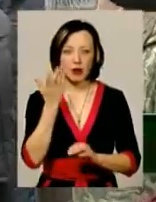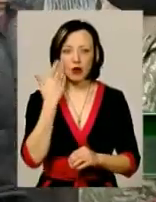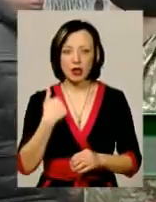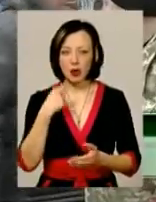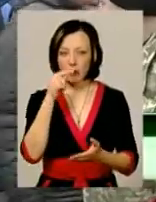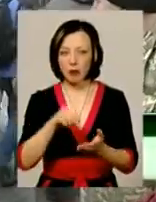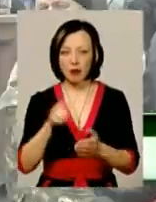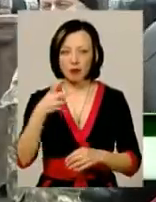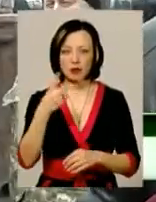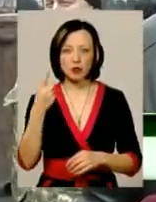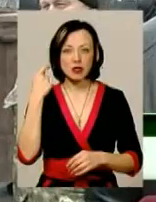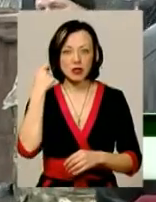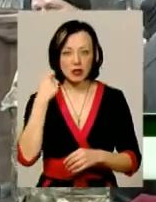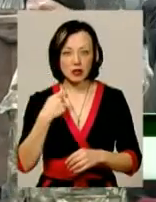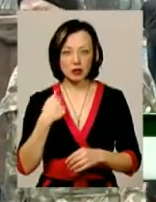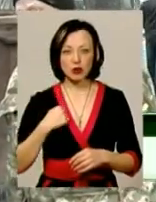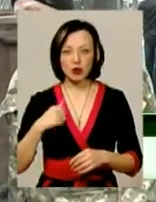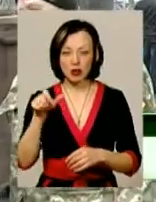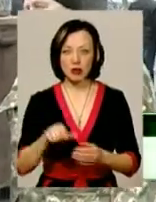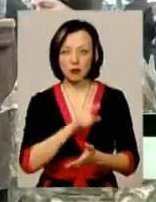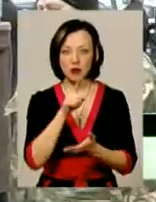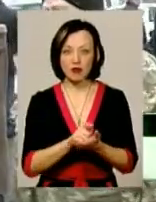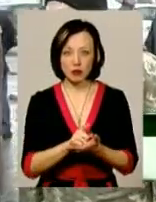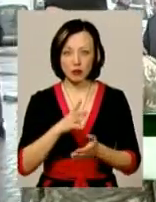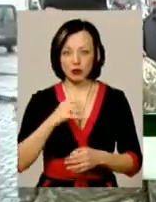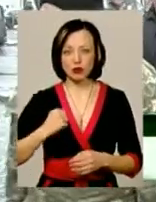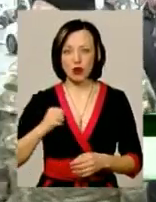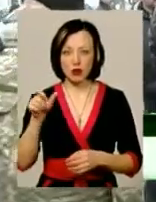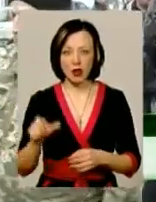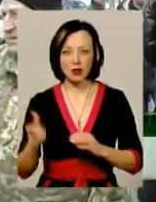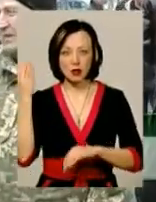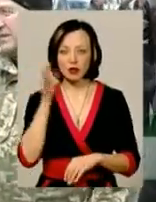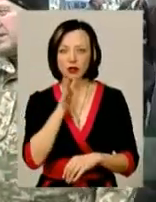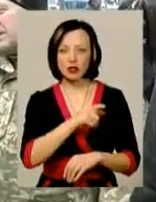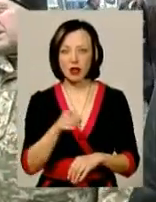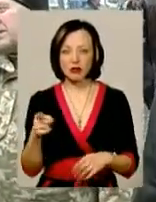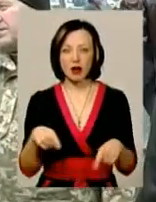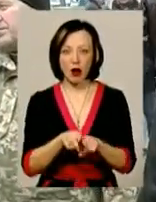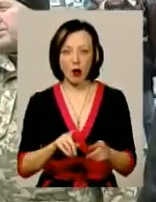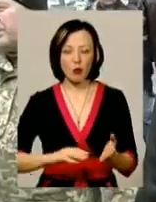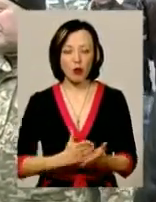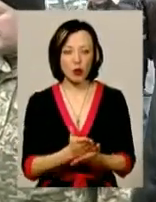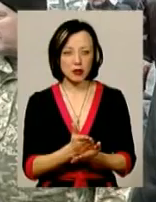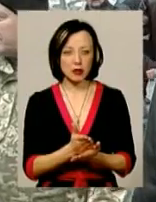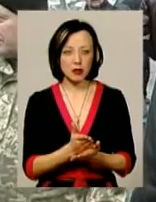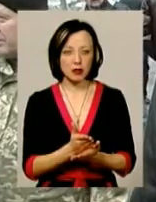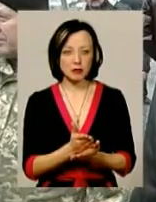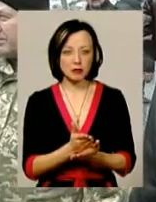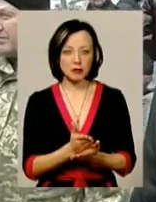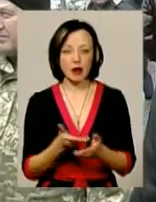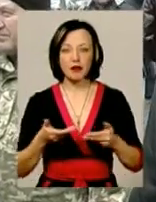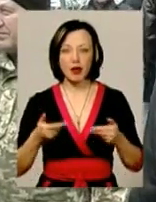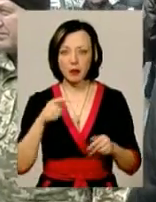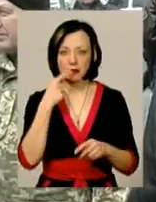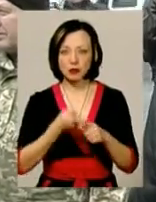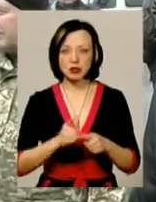було 21,5 рік. Солдат, він завжди повинен бути солдат. На той час була така політика, нам казали,